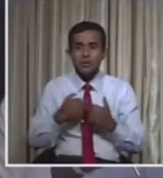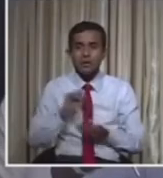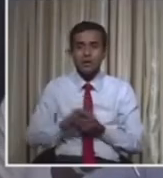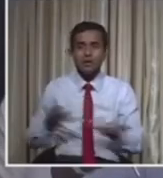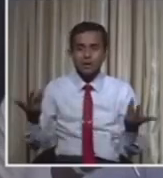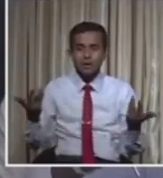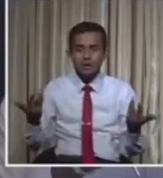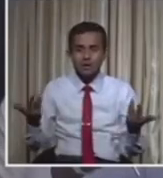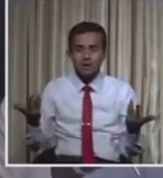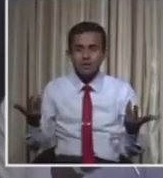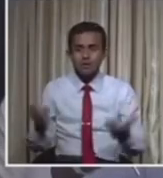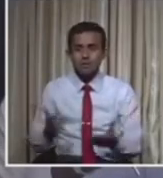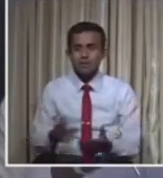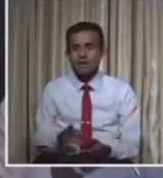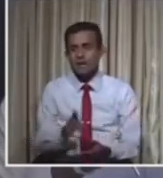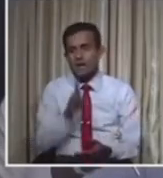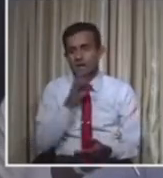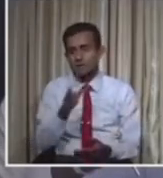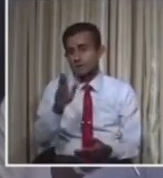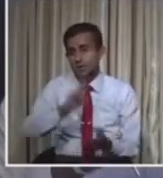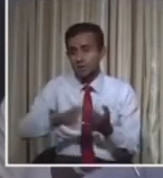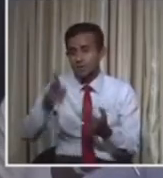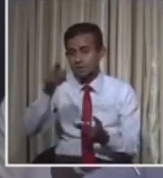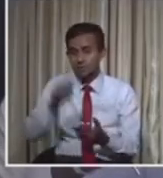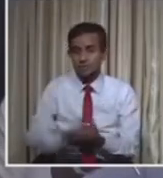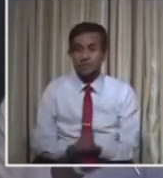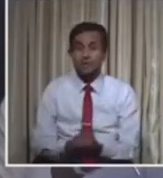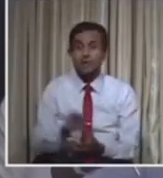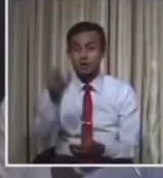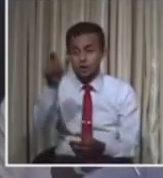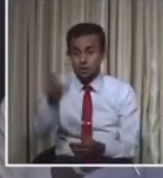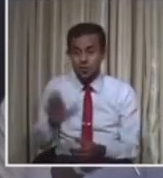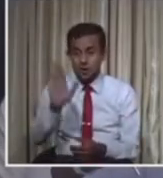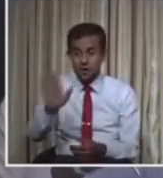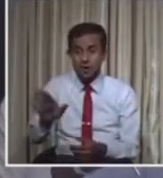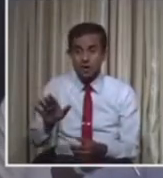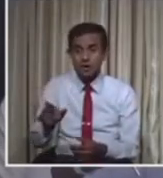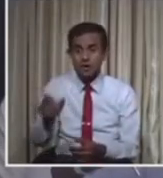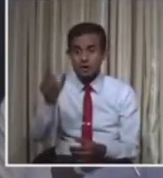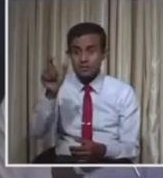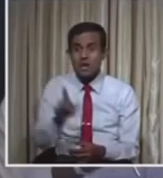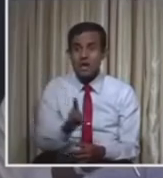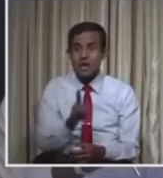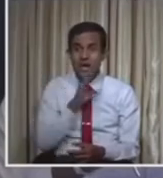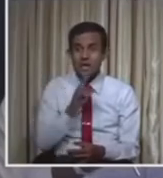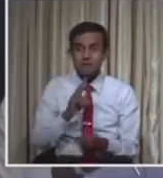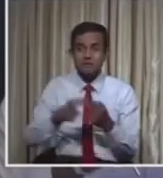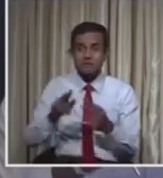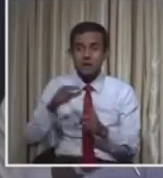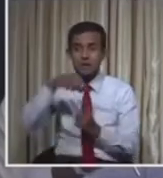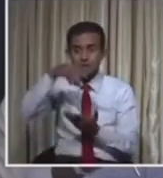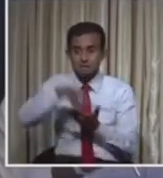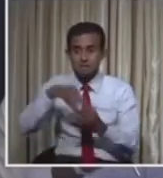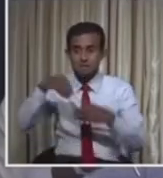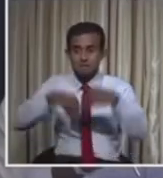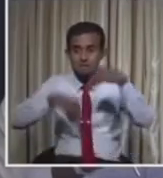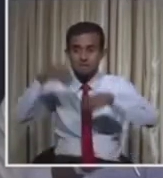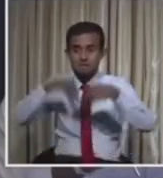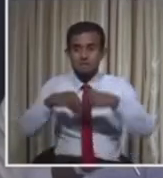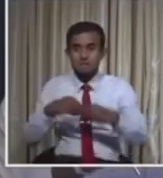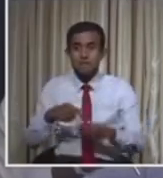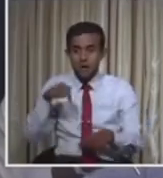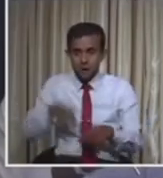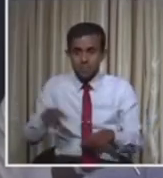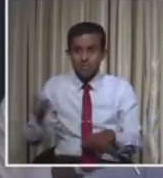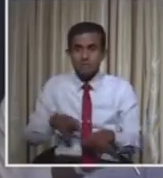නැහැ ලැජ්ජ වෙන්න එපා තමුන්නාසේ තමුන්නාසගේ තමුන්නාසේ ලැජ්ජ වෙන්න එපා පළාත් සභා මැතිවරණය අද